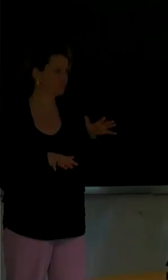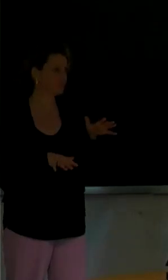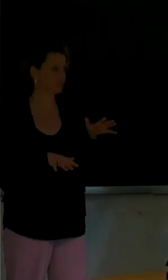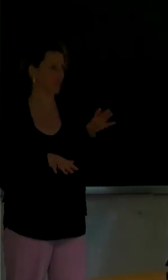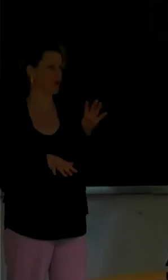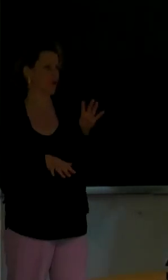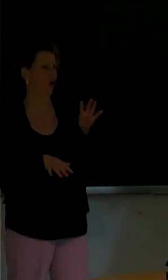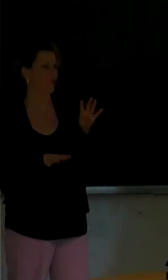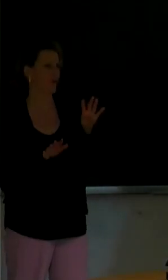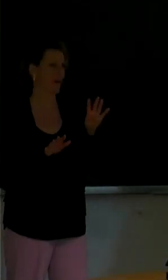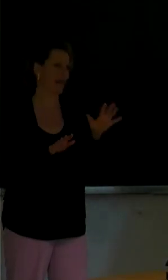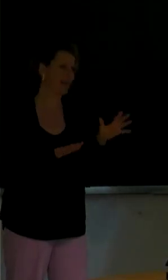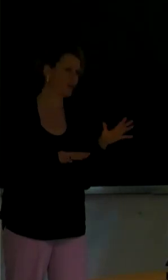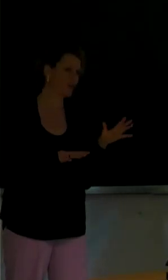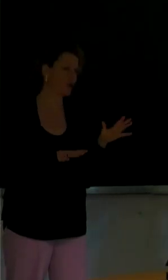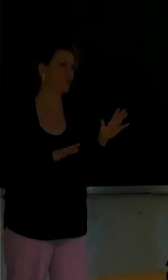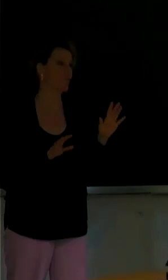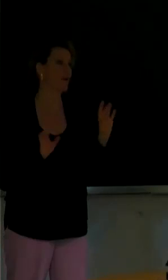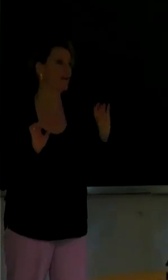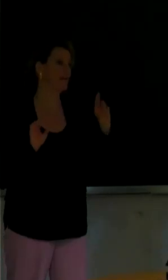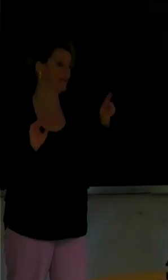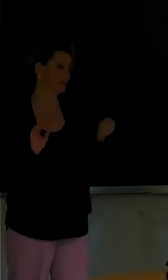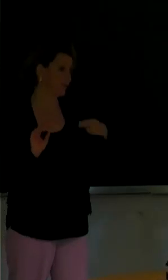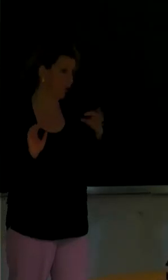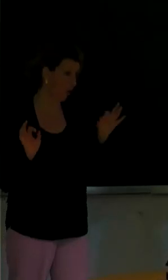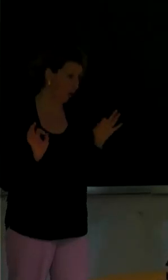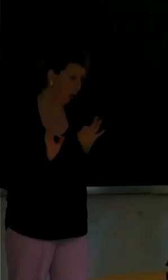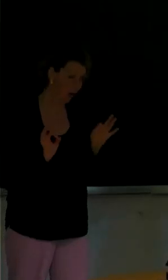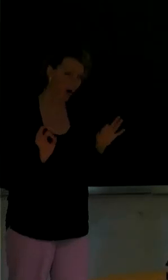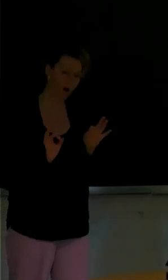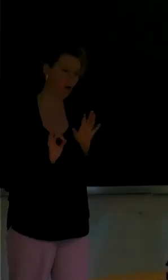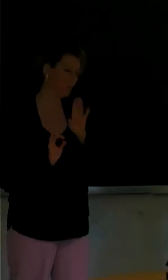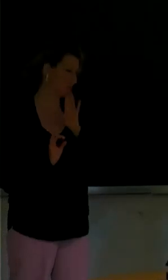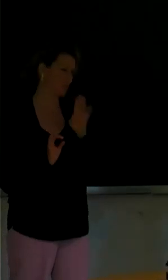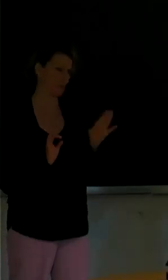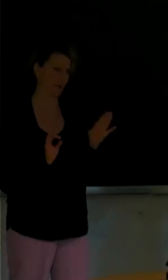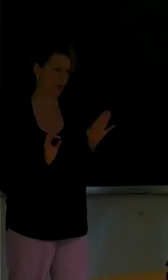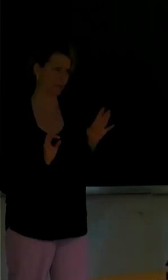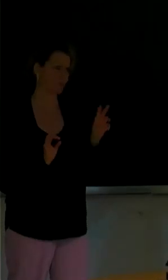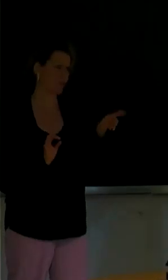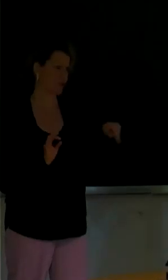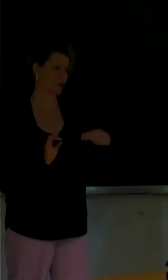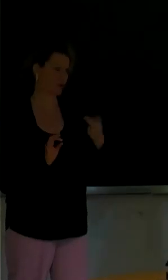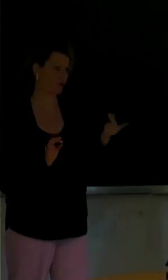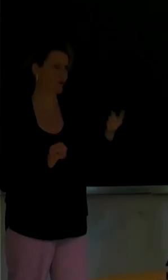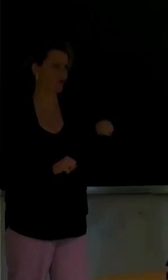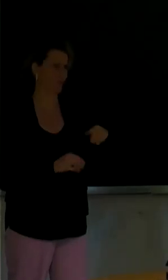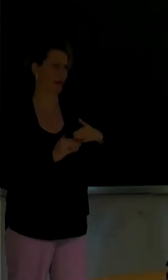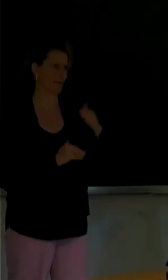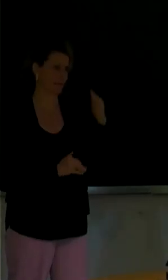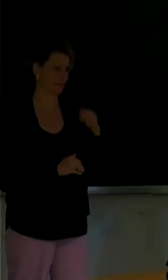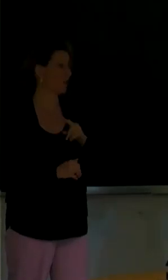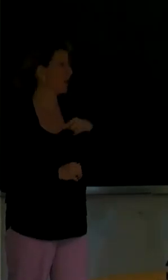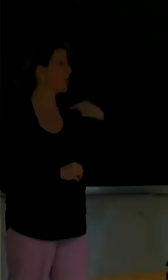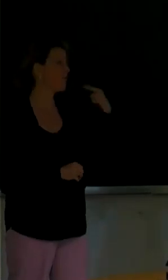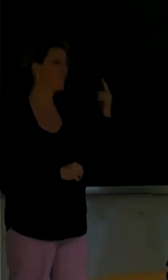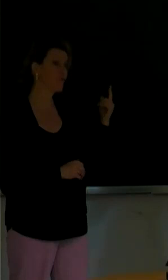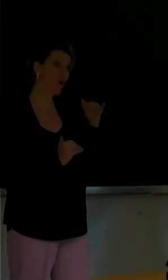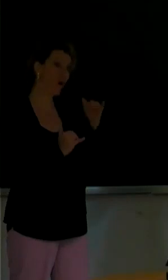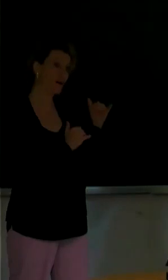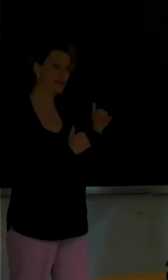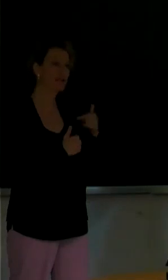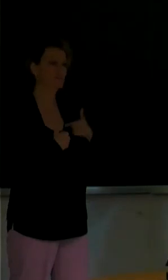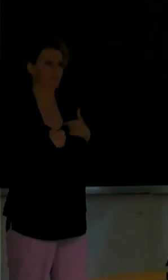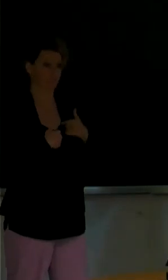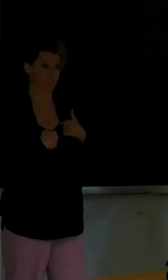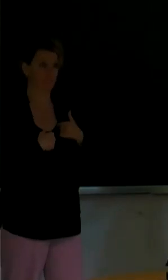10:15 e se non vi siete già registrati vi potete registrare in quel momento e vi ricordo pure che fuori ci sono sia io